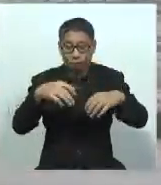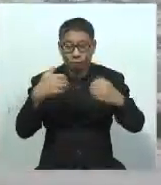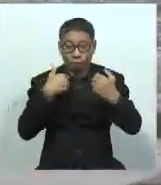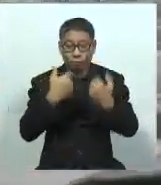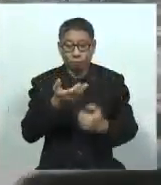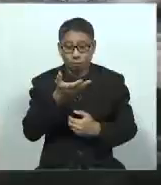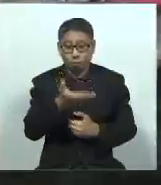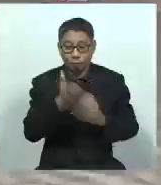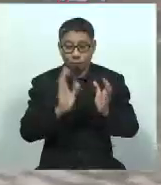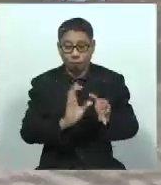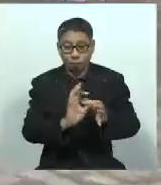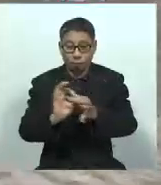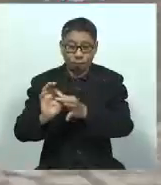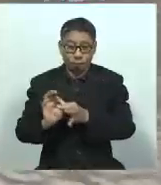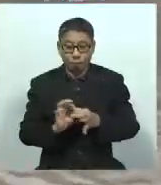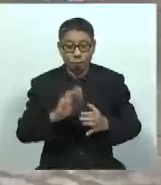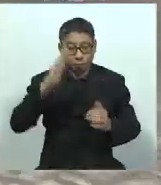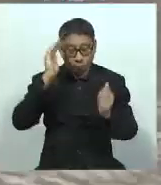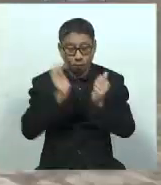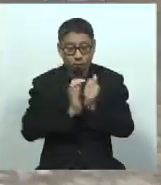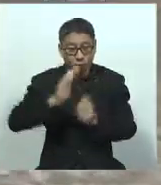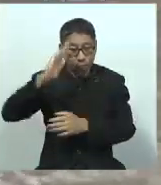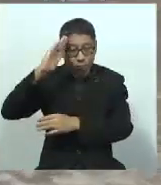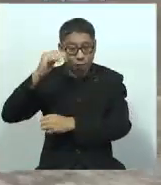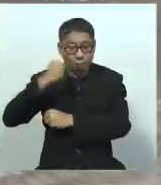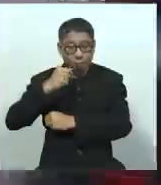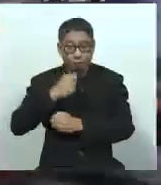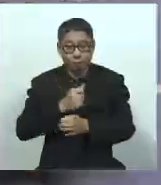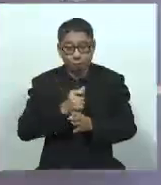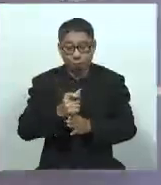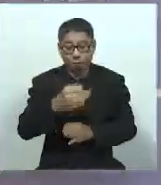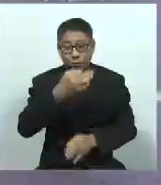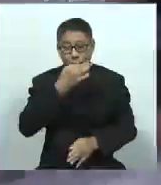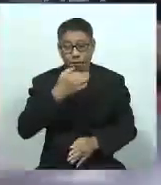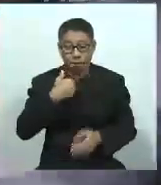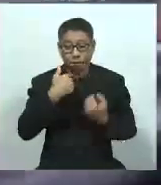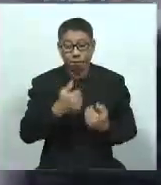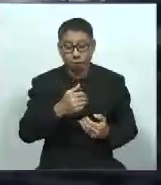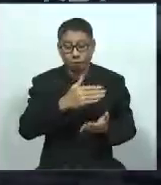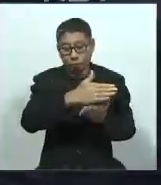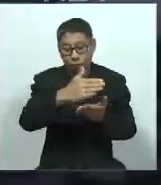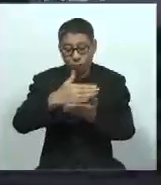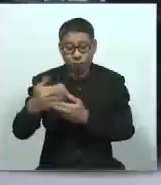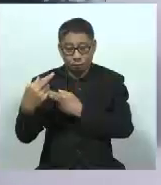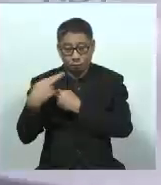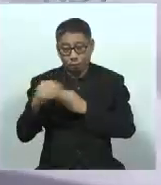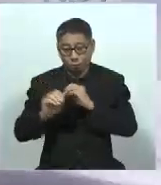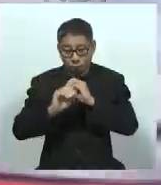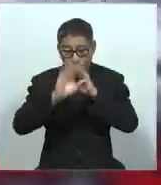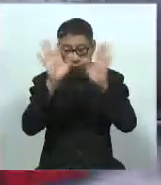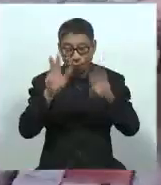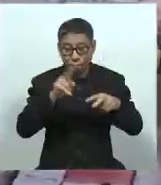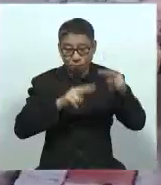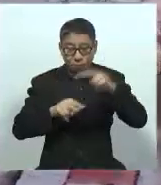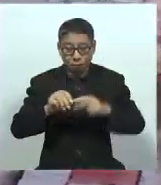คะโดยขอให้หน่วยงานที่เกี่ยวข้องทั้งตำรวจทหารแล้วก็สถาบันอาชีวศึกษาแบ่งพื้นที่รับผิดชอบให้ชัดเจนใน